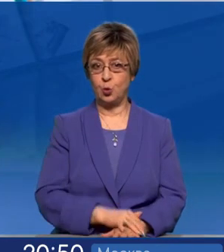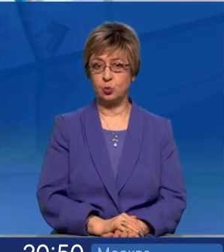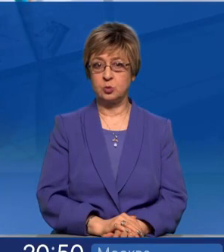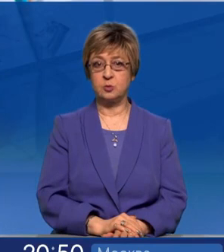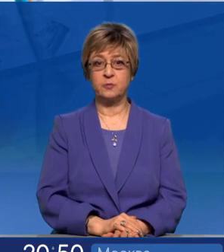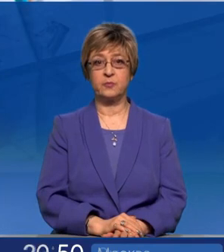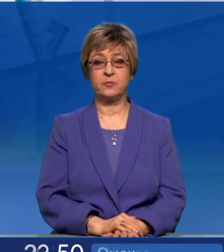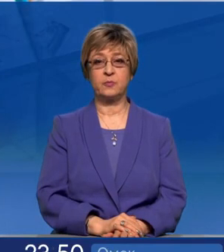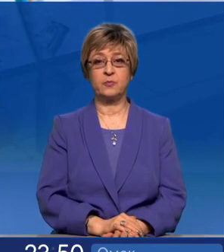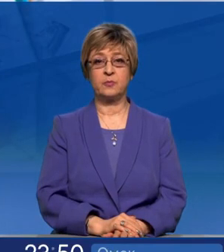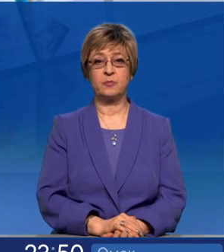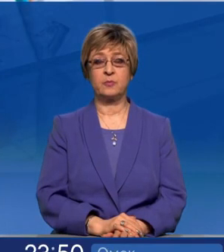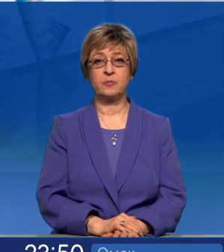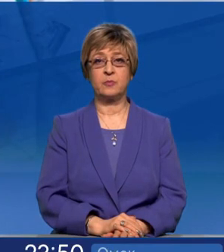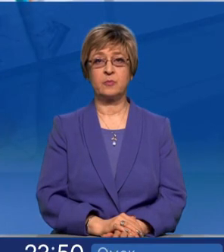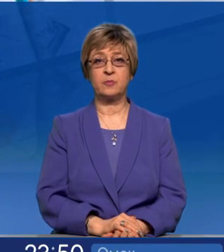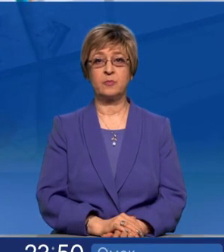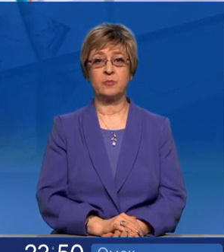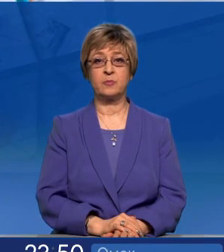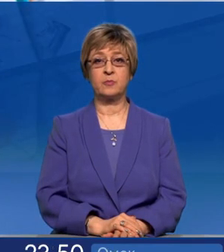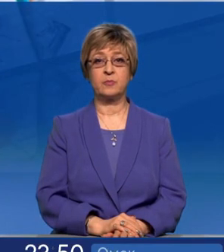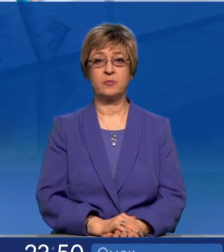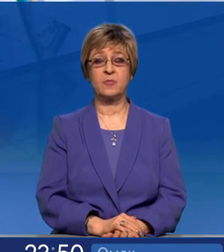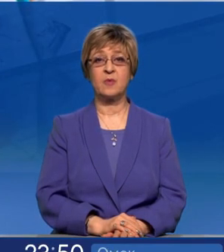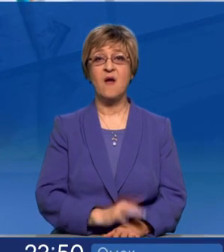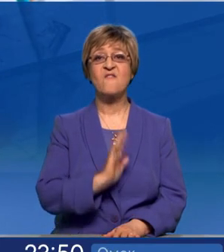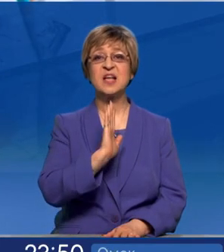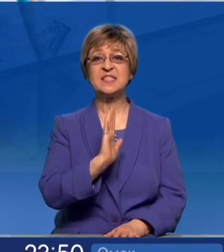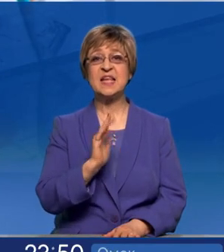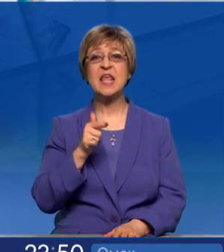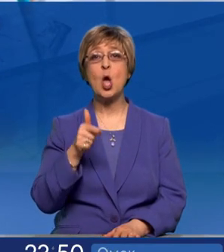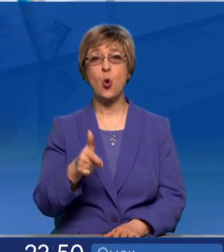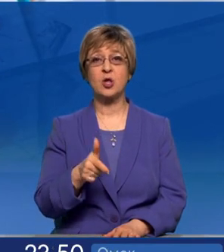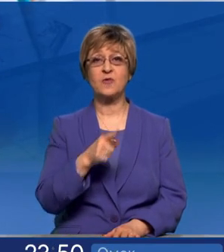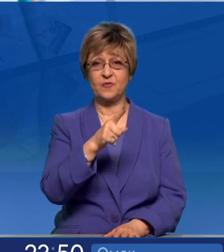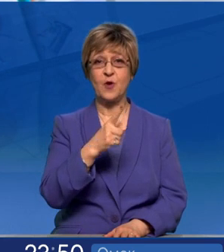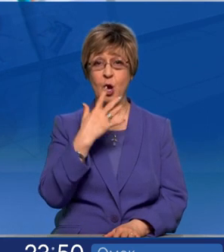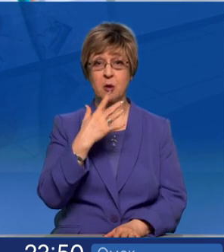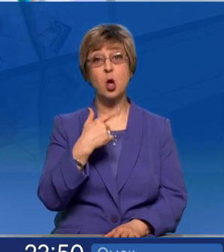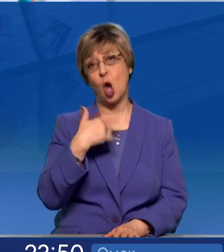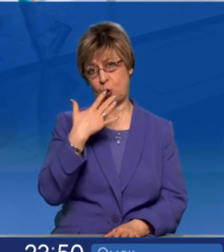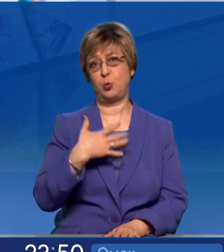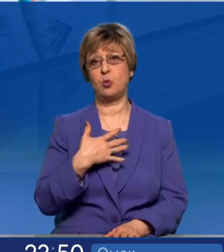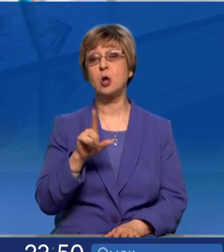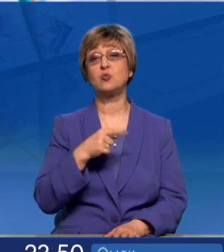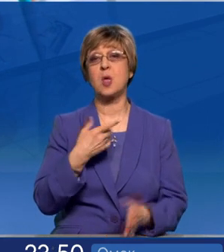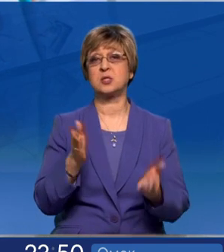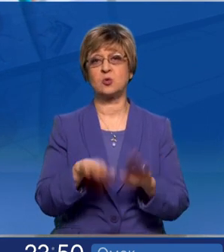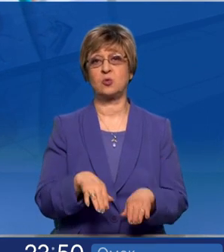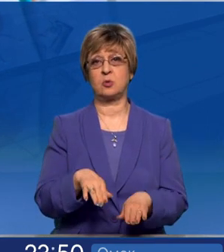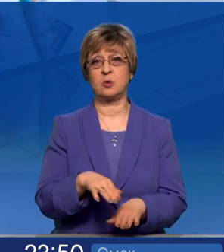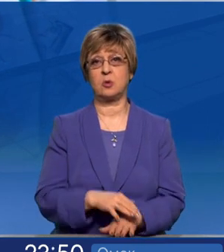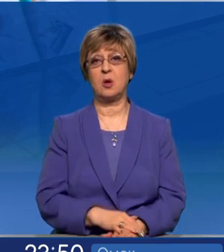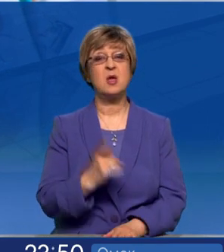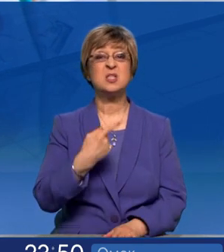кажется, он тоже не любит смотреть на идиотов. Василий Георгиевич, да? Серьезно? А что мне остается? Я, значит, бы с ума сошел, если бы я